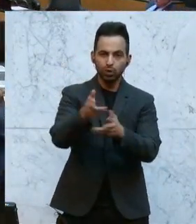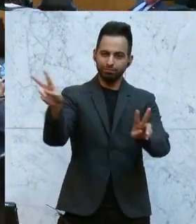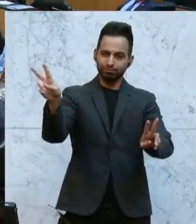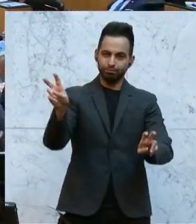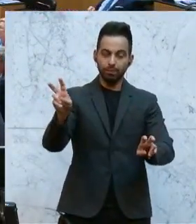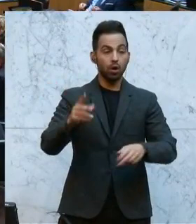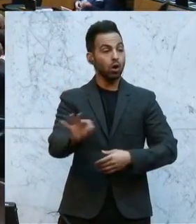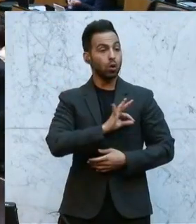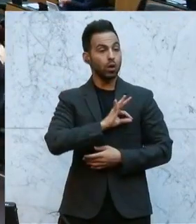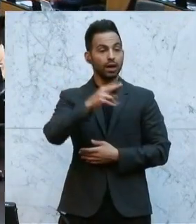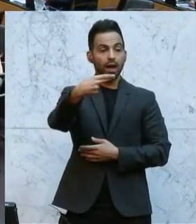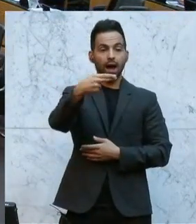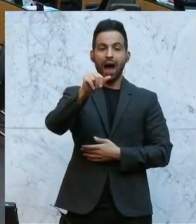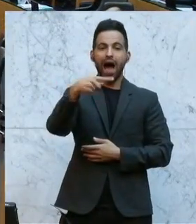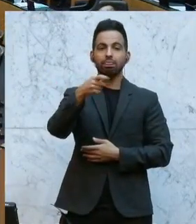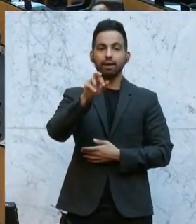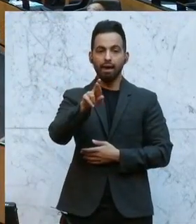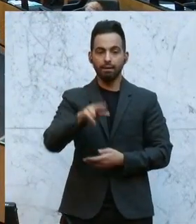Kollege Hanger,